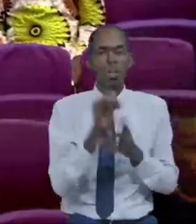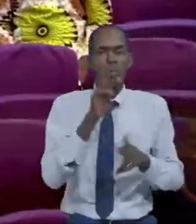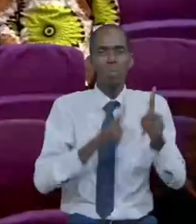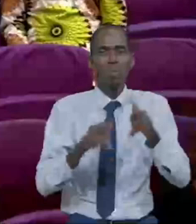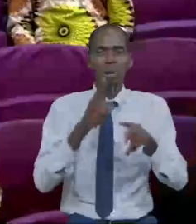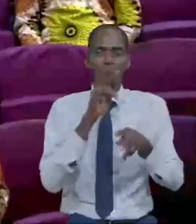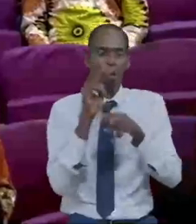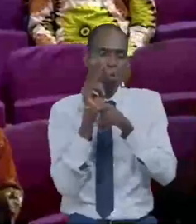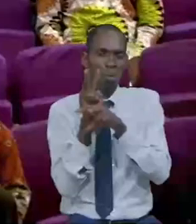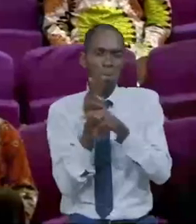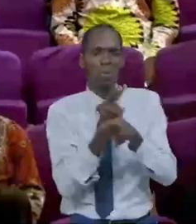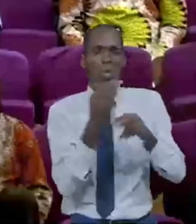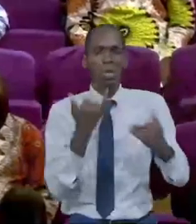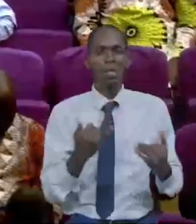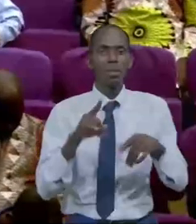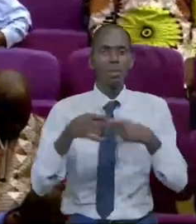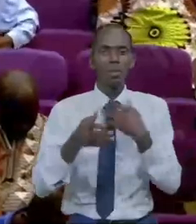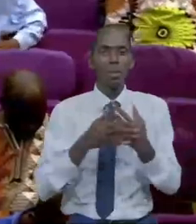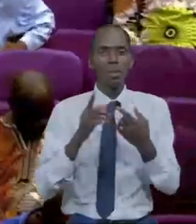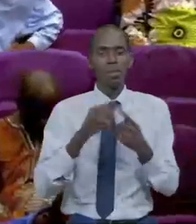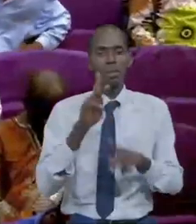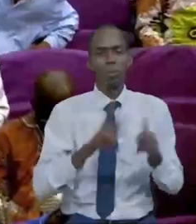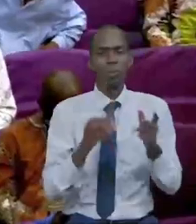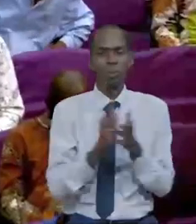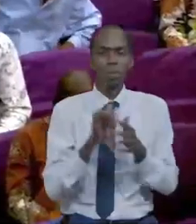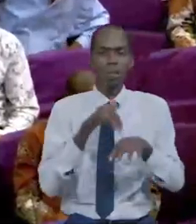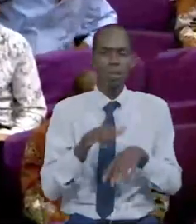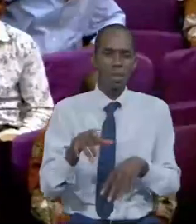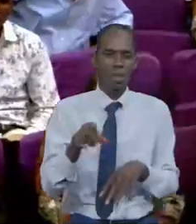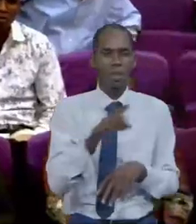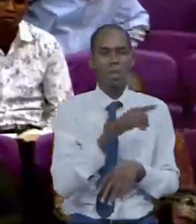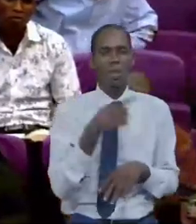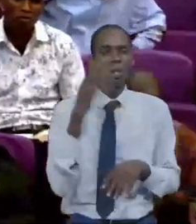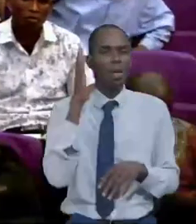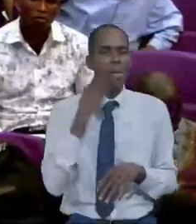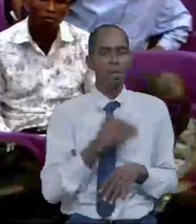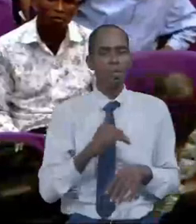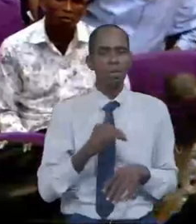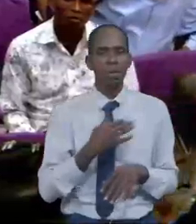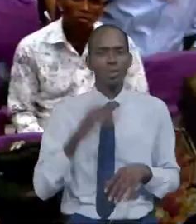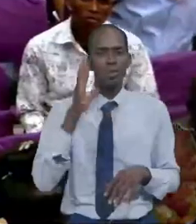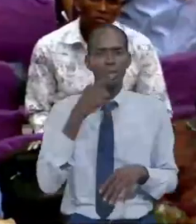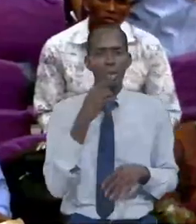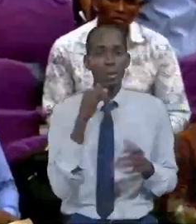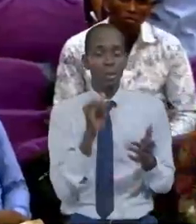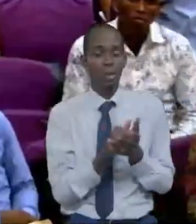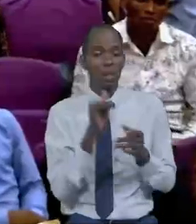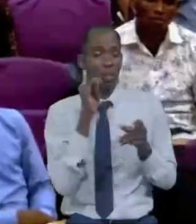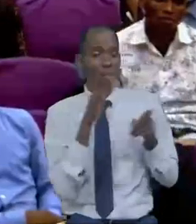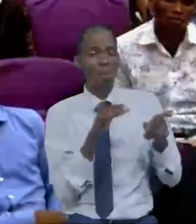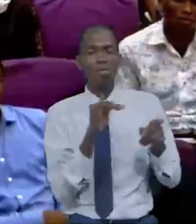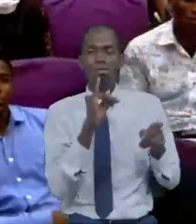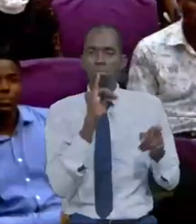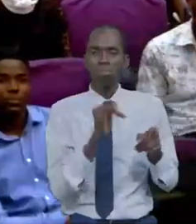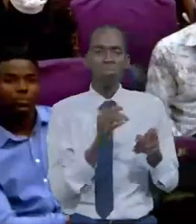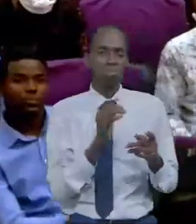retourner à ceux qui les ont envoyés que la femme là, elle est réellement sauvée. Hein? L'homme